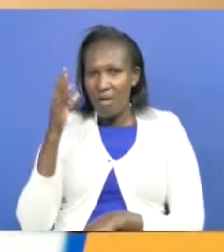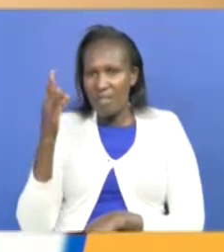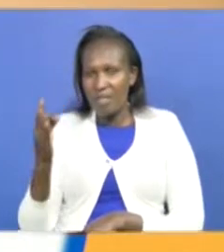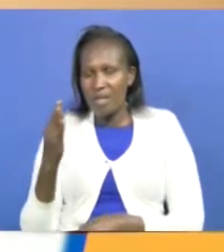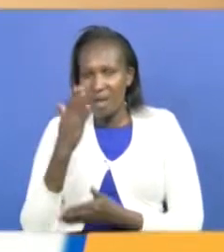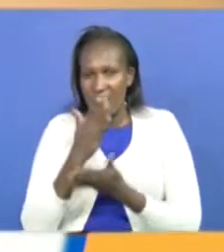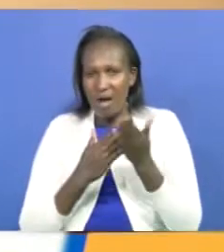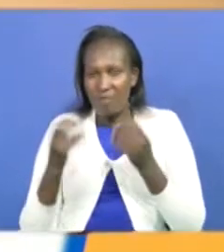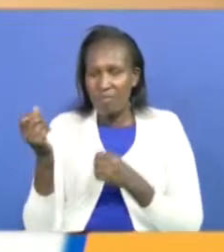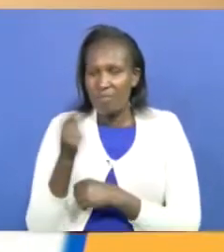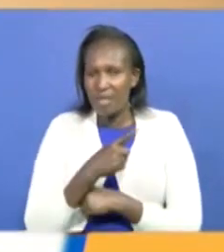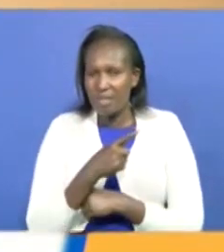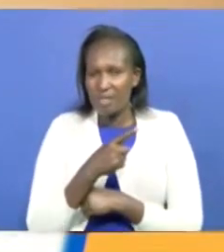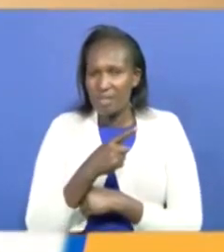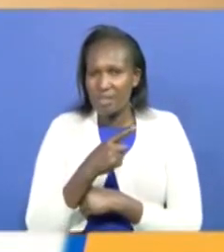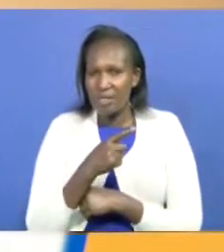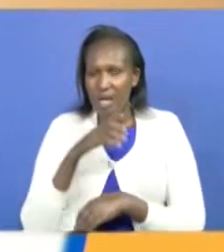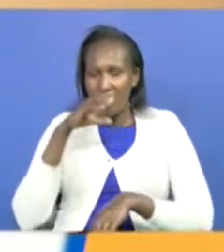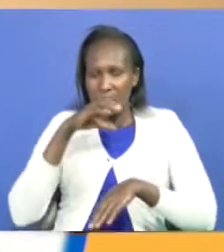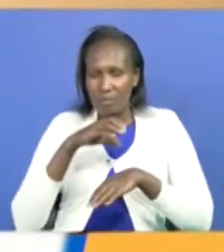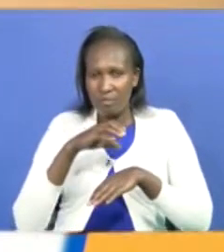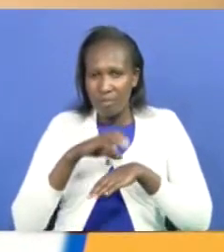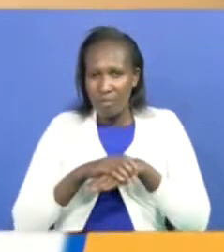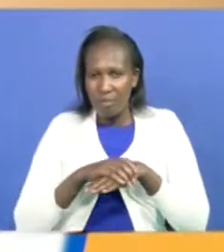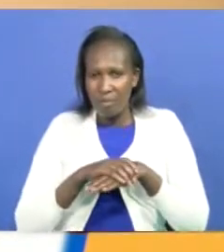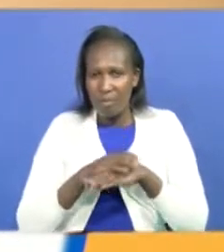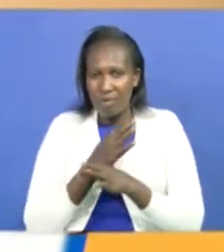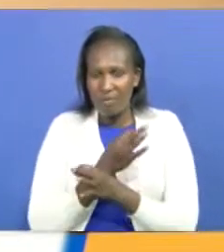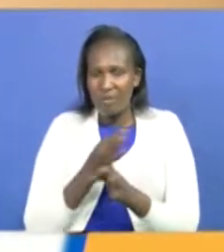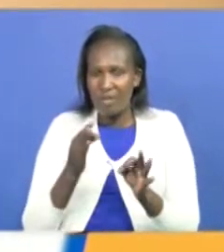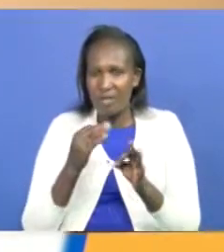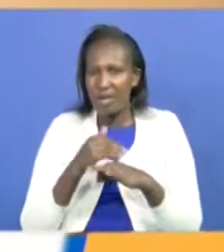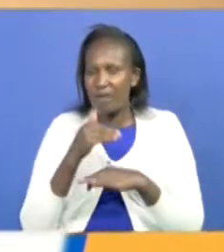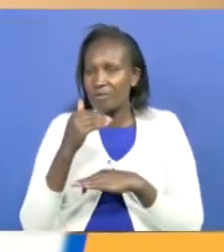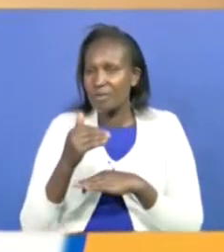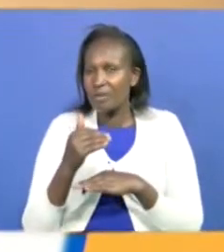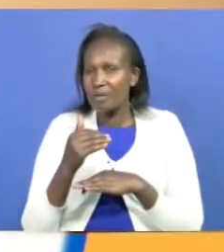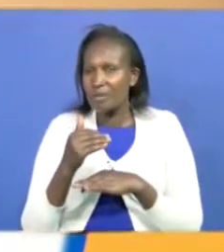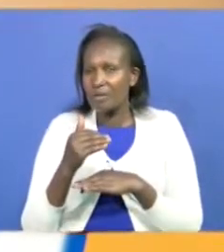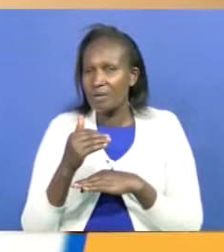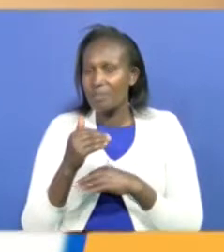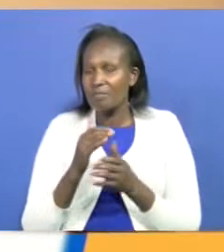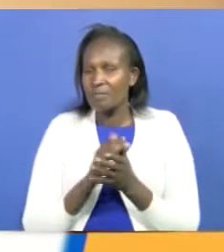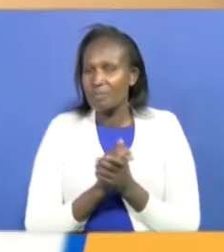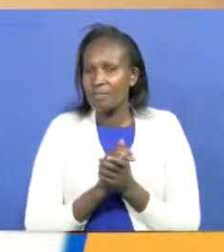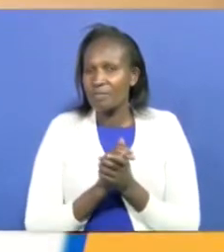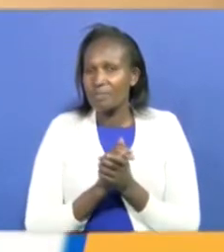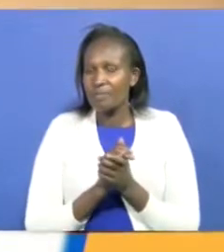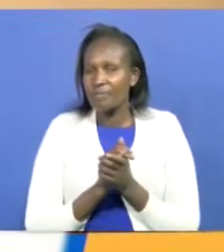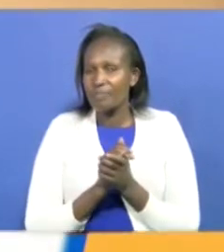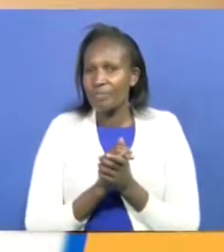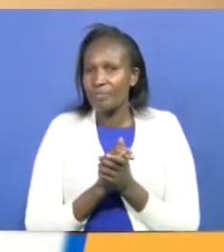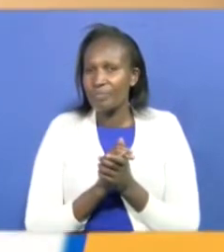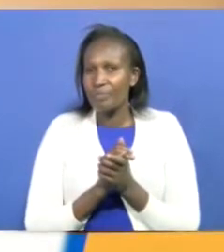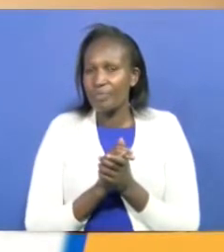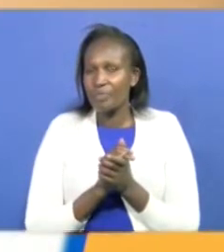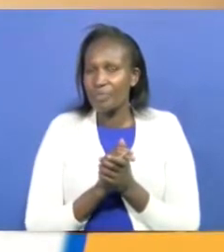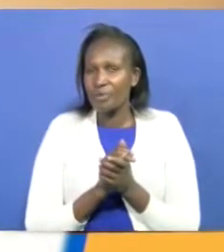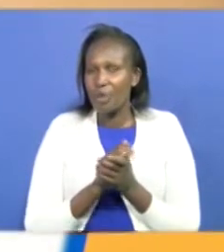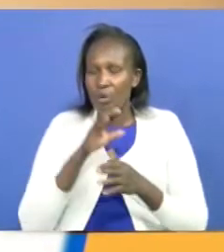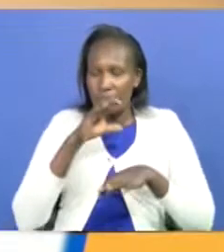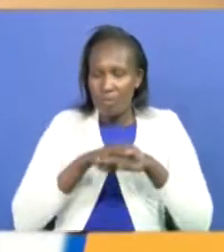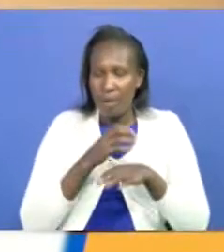3.5 months. I got discharged, but the leg was very bad. We sought further